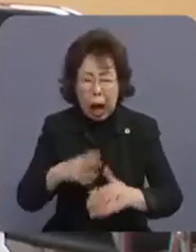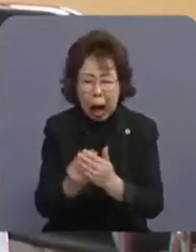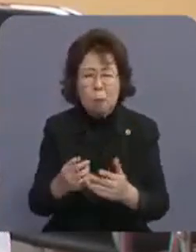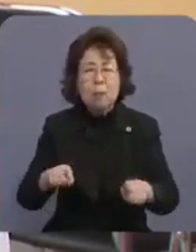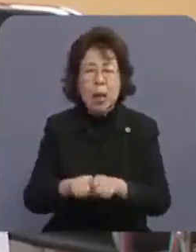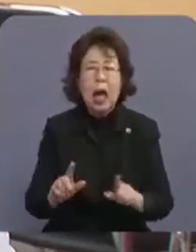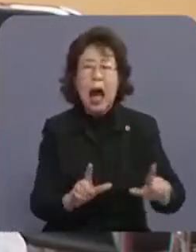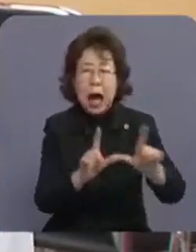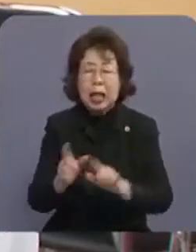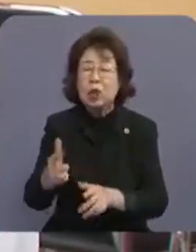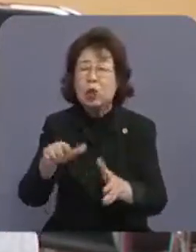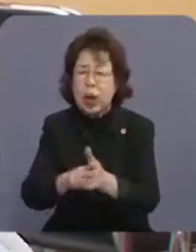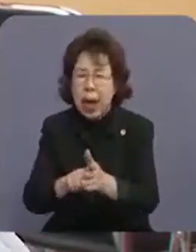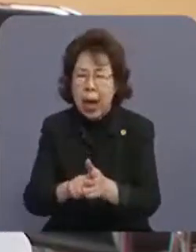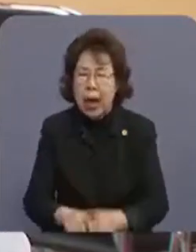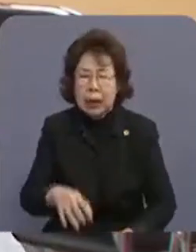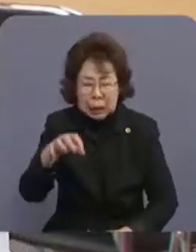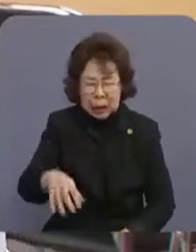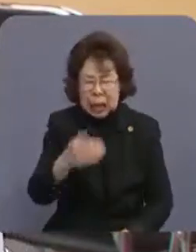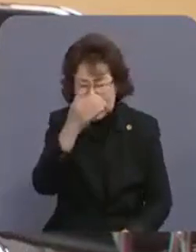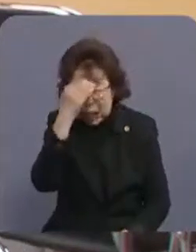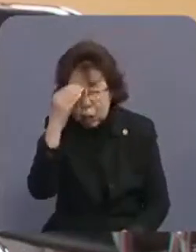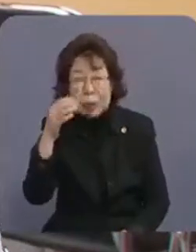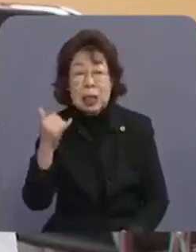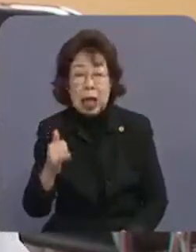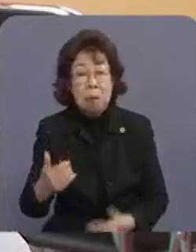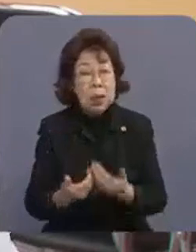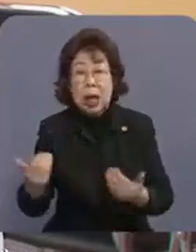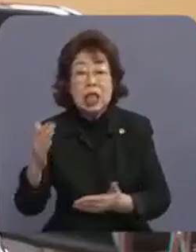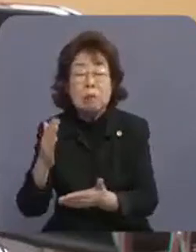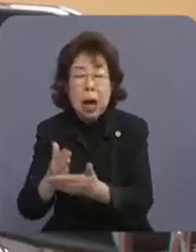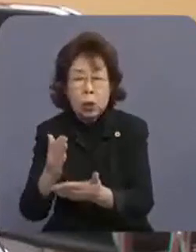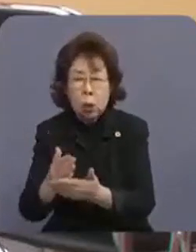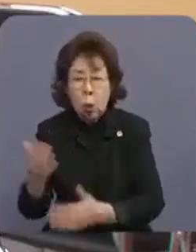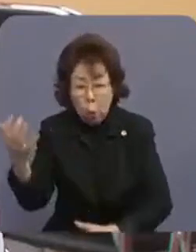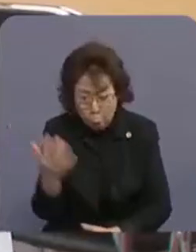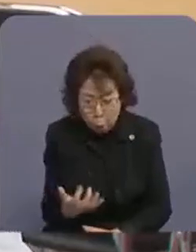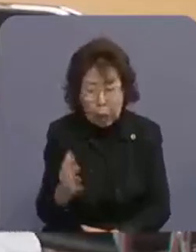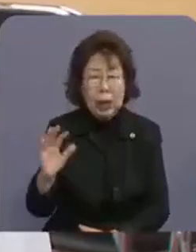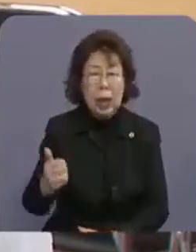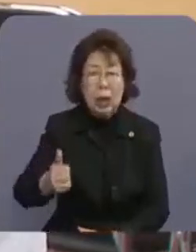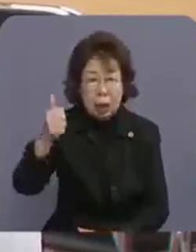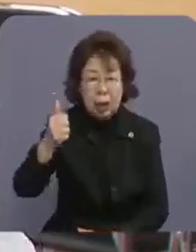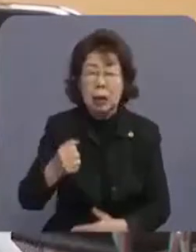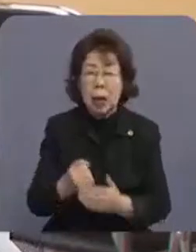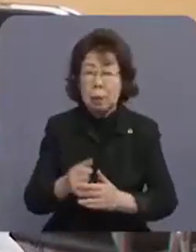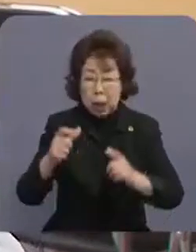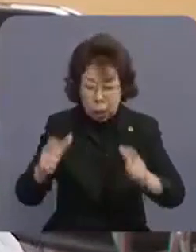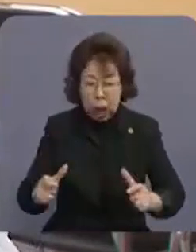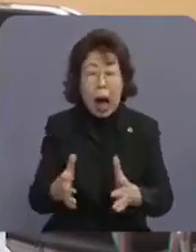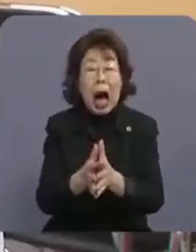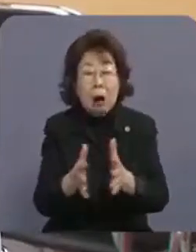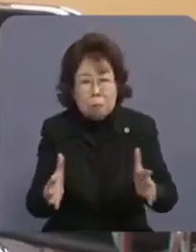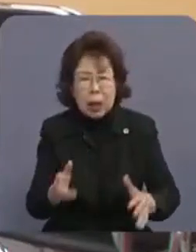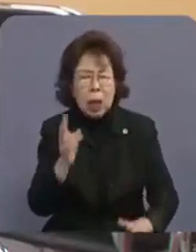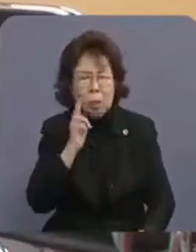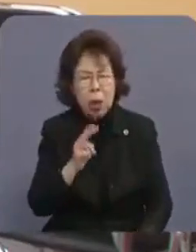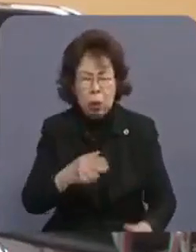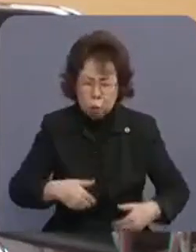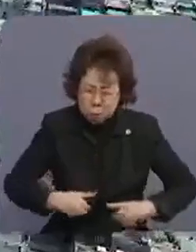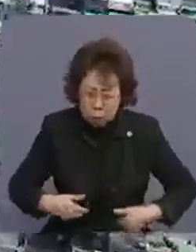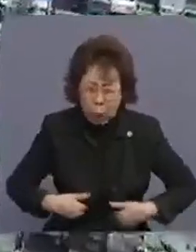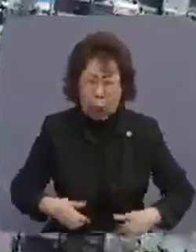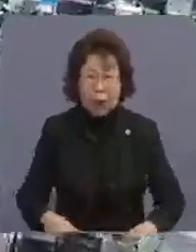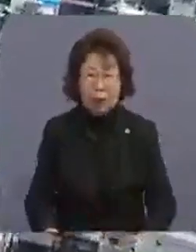향유할 수 있게 해서 지역의 젊은 인재들을 떠나지 않게 하는 것이기 때문에이 주어도 최소한은 필요를